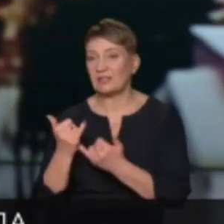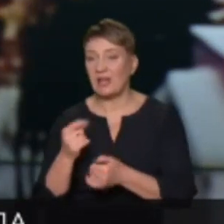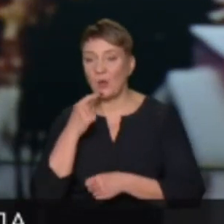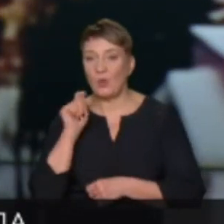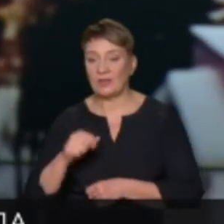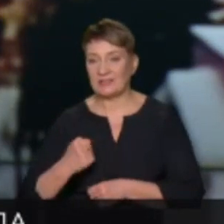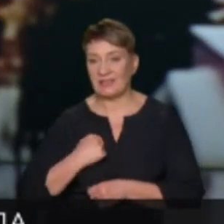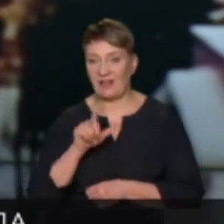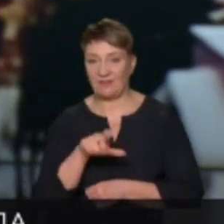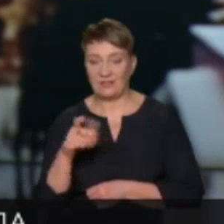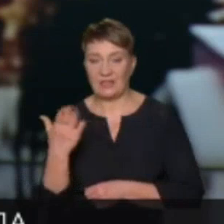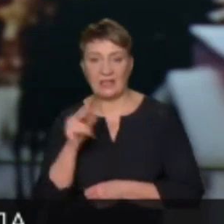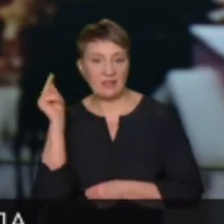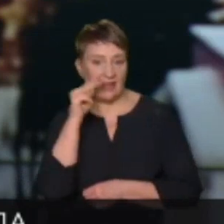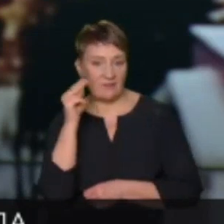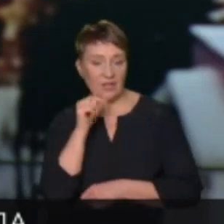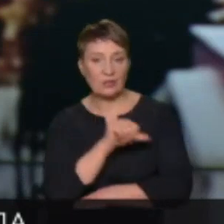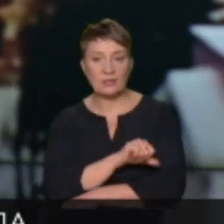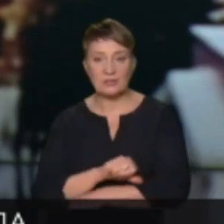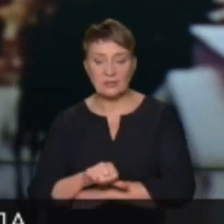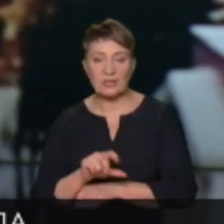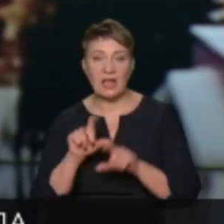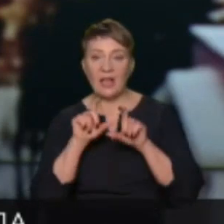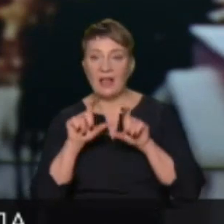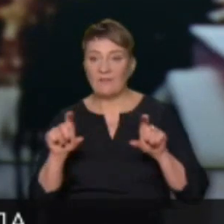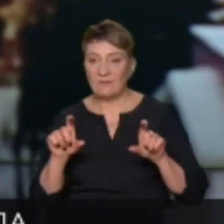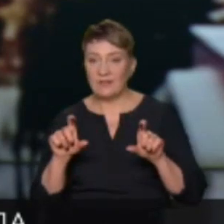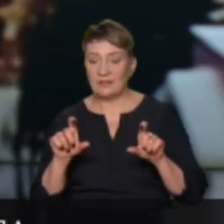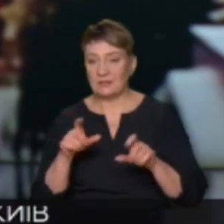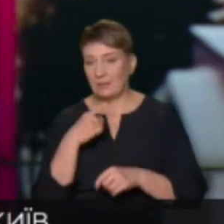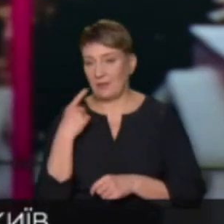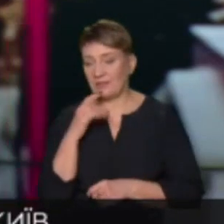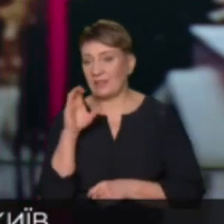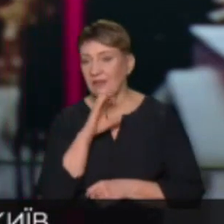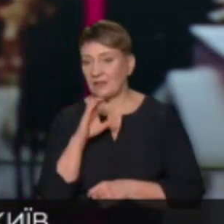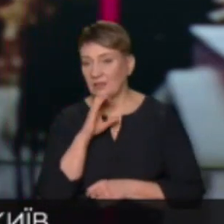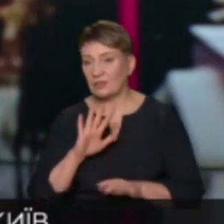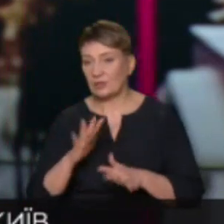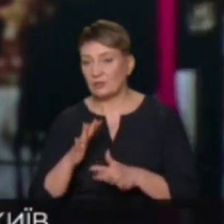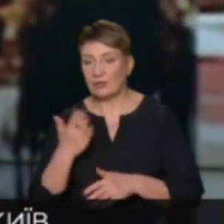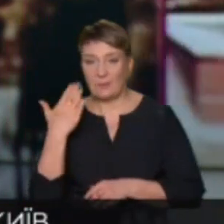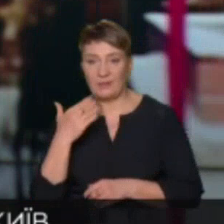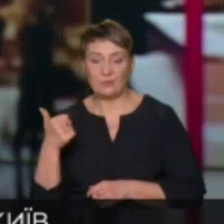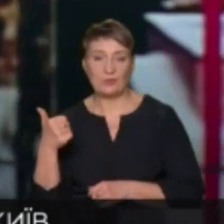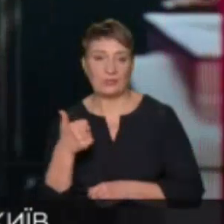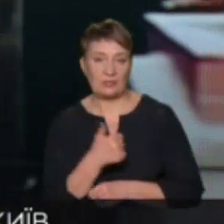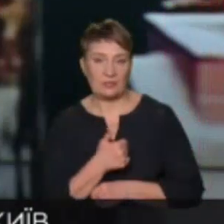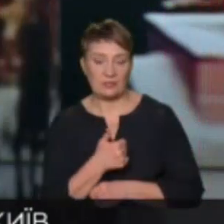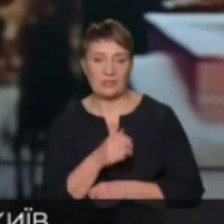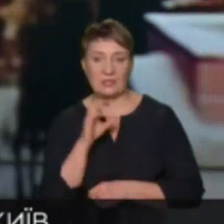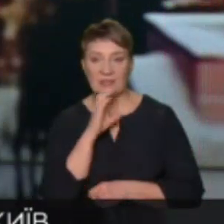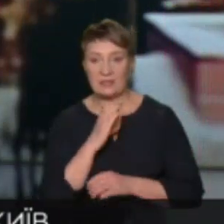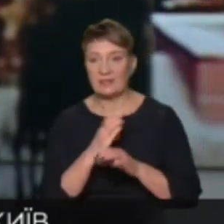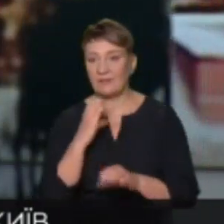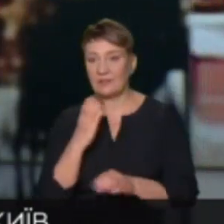навчаються за кордоном і у відомстві кажуть що крадіжка сталася Минулого тижня військові товари Викра із цивільної вантажівки